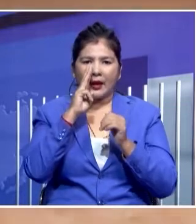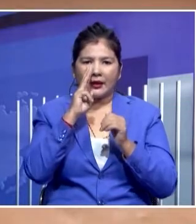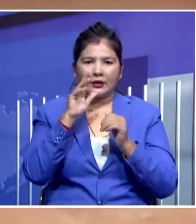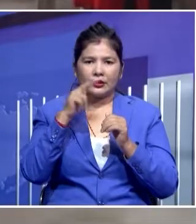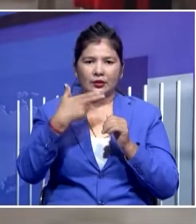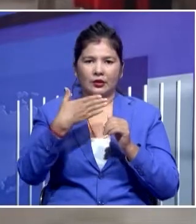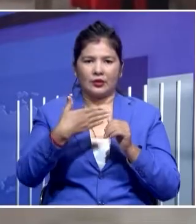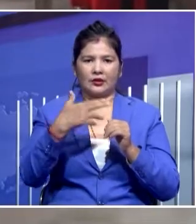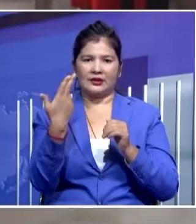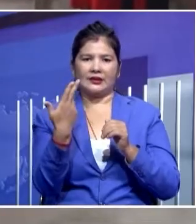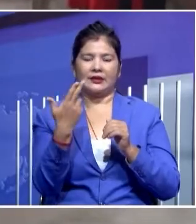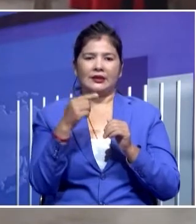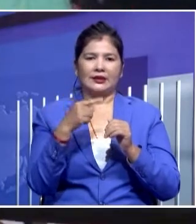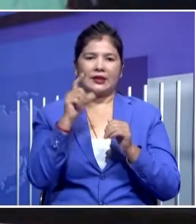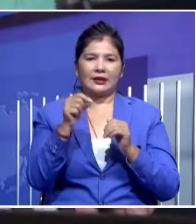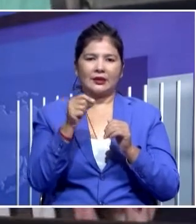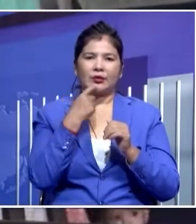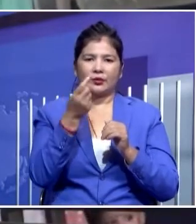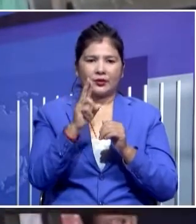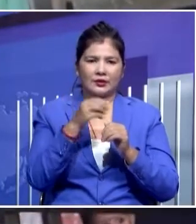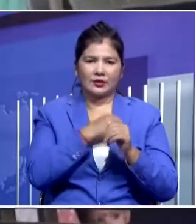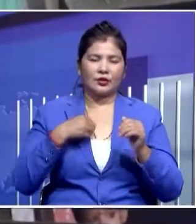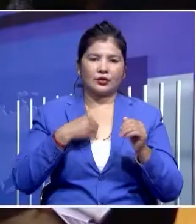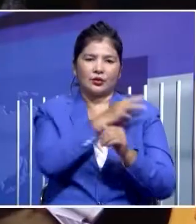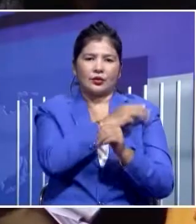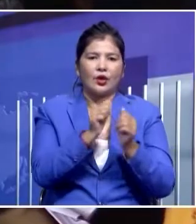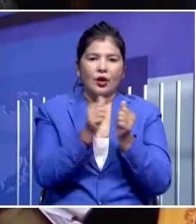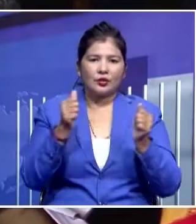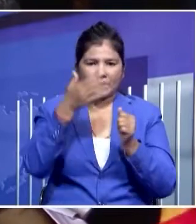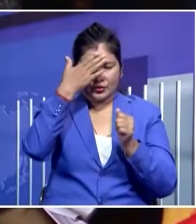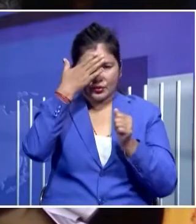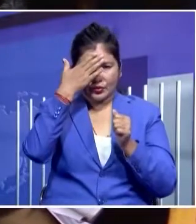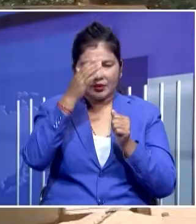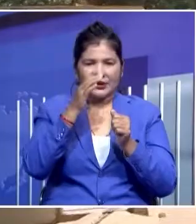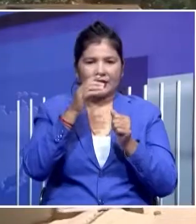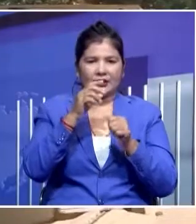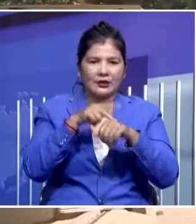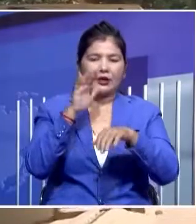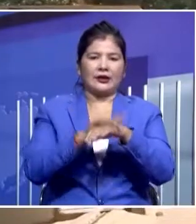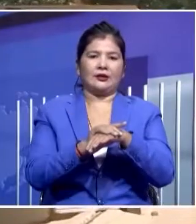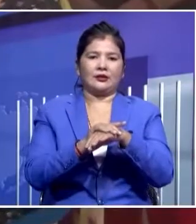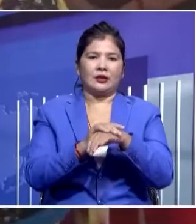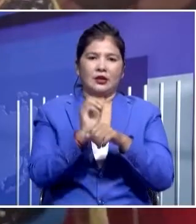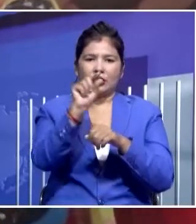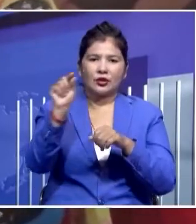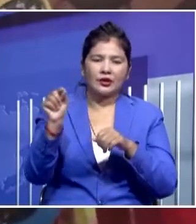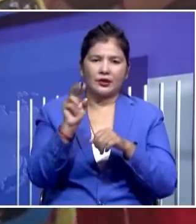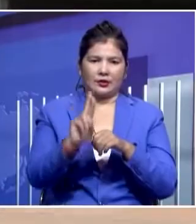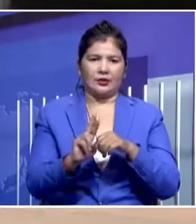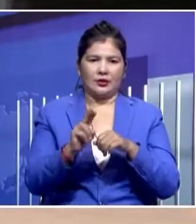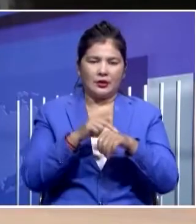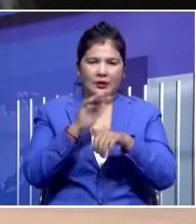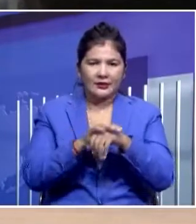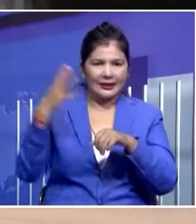लीलानाथ भण्डारीले बताउनु भएको छ। चिकित्सकका अनुसार डेंगीको ज्वरो एडिस जातको लामखुट्टेको टोकाईबाट सर्ने र यो लामखुट्टे